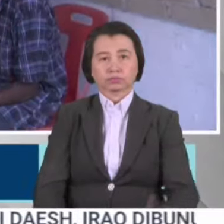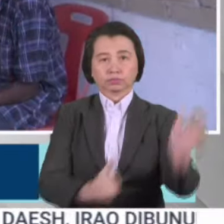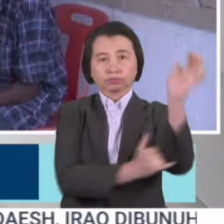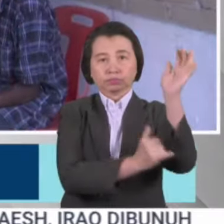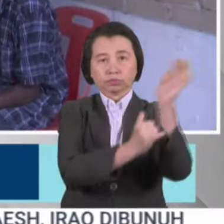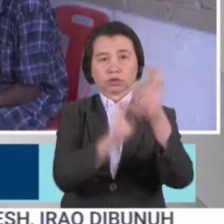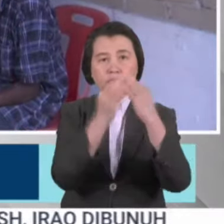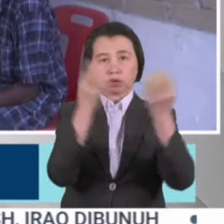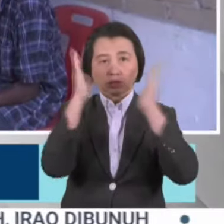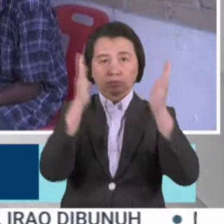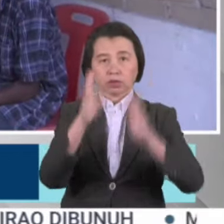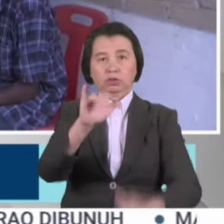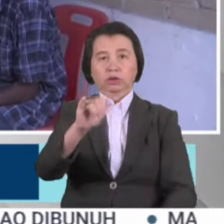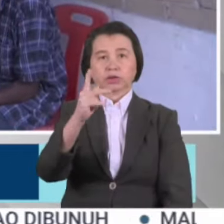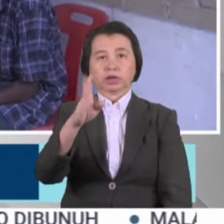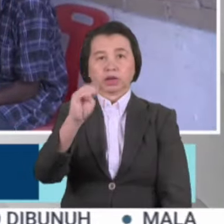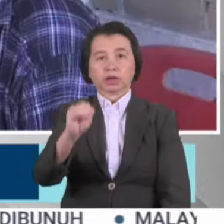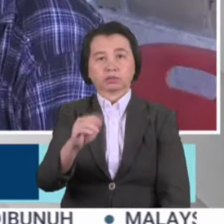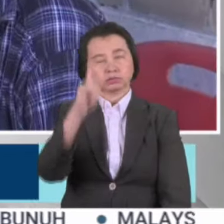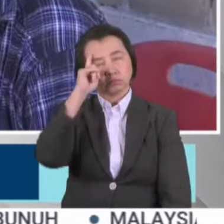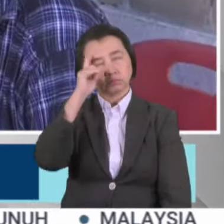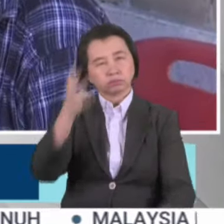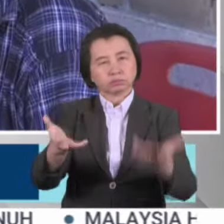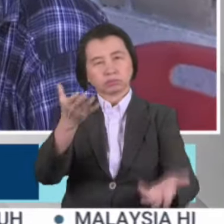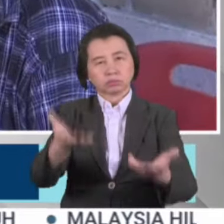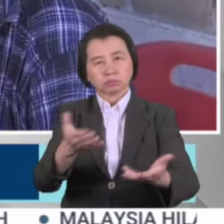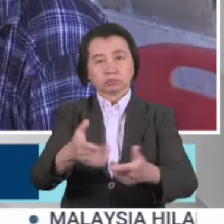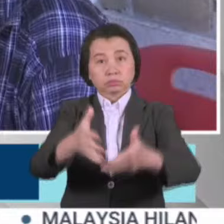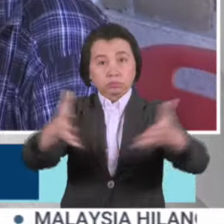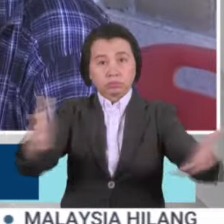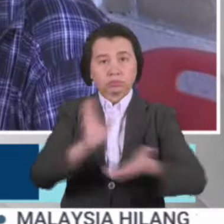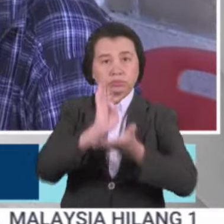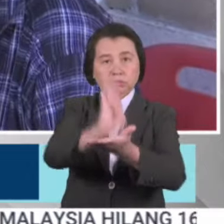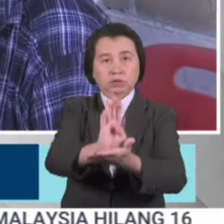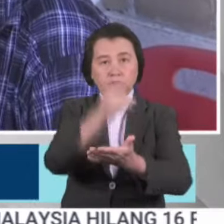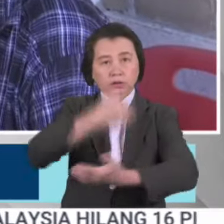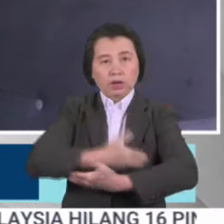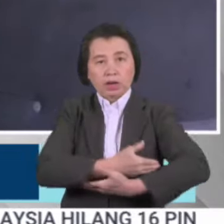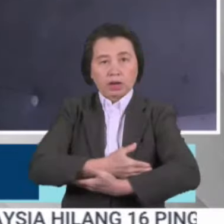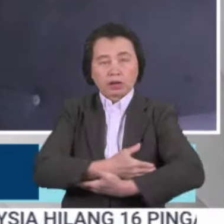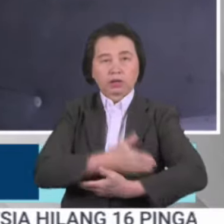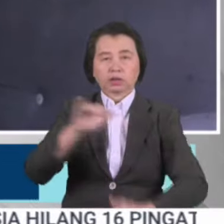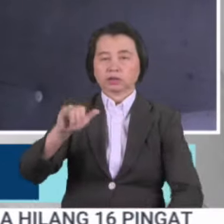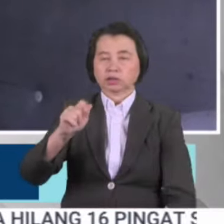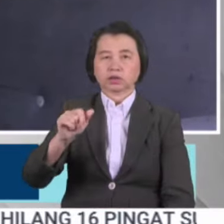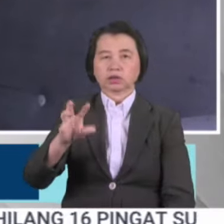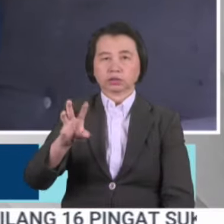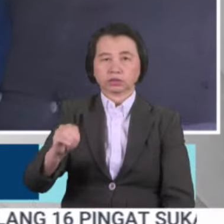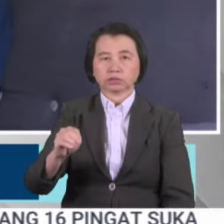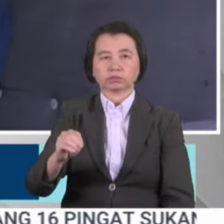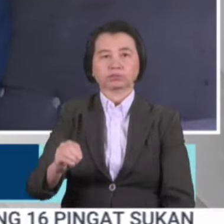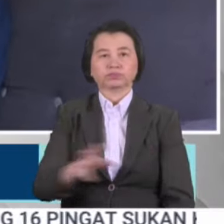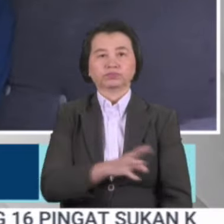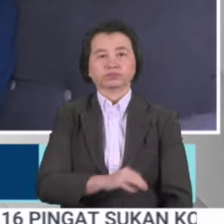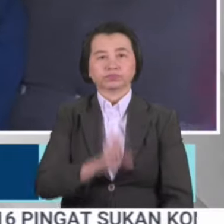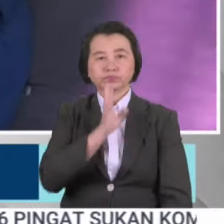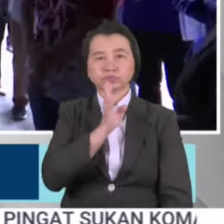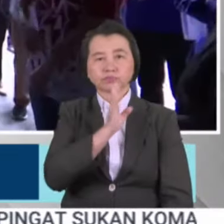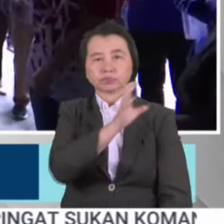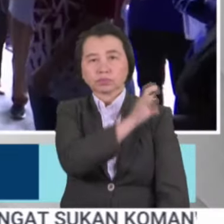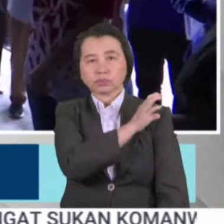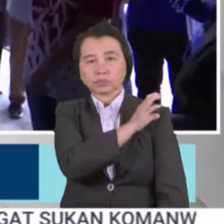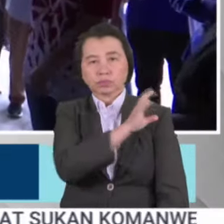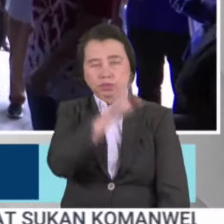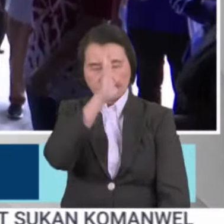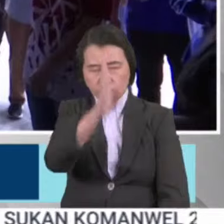Yayasan Keluarga Malaysia YKM mempertimbang untuk memperluas bantuan kepada anak-anak yatim atau yatim piatu. Menurut